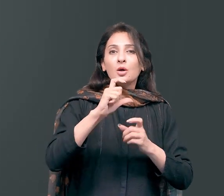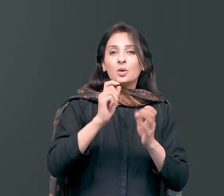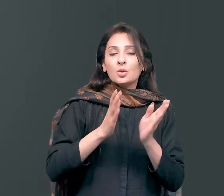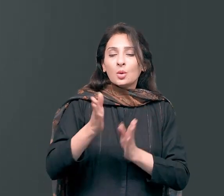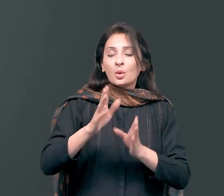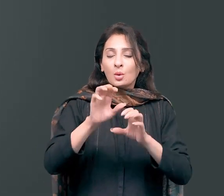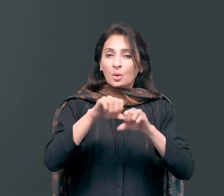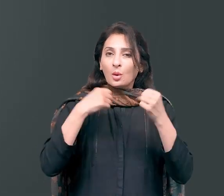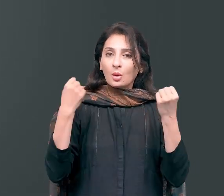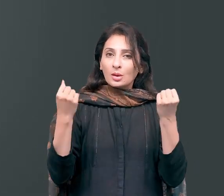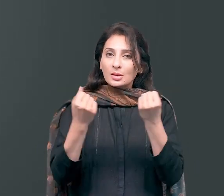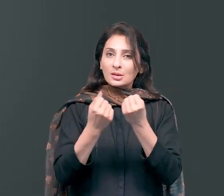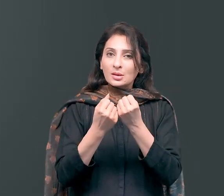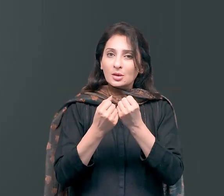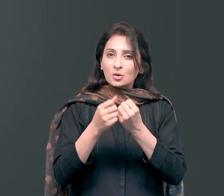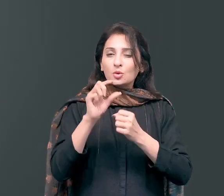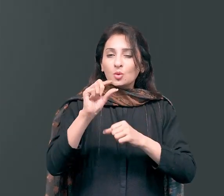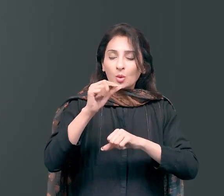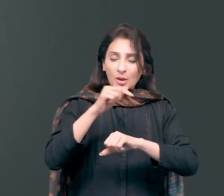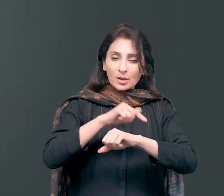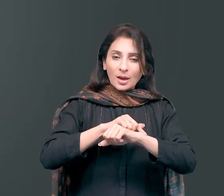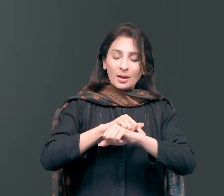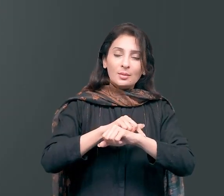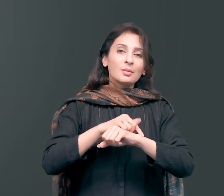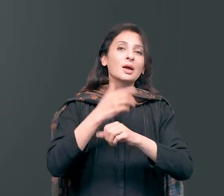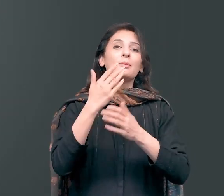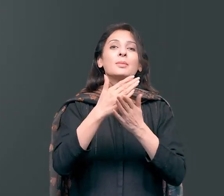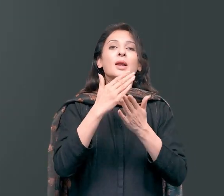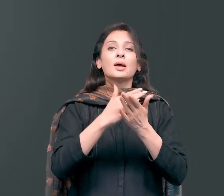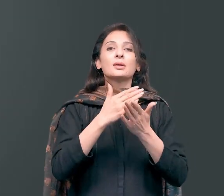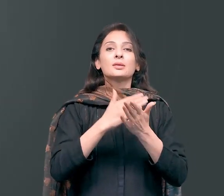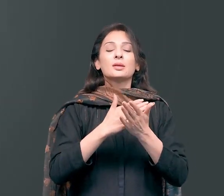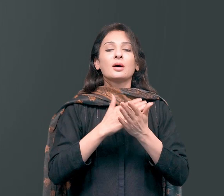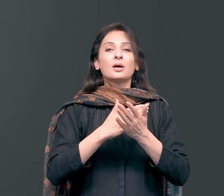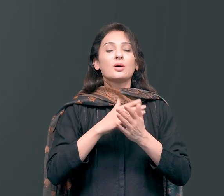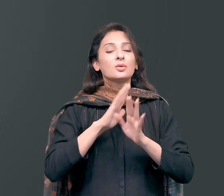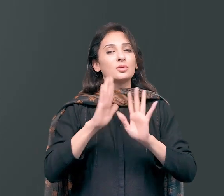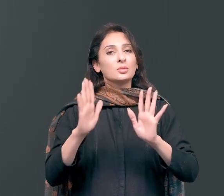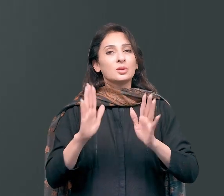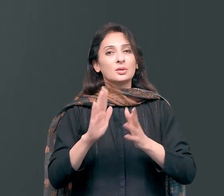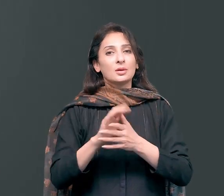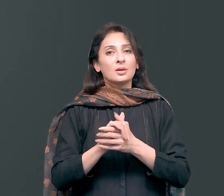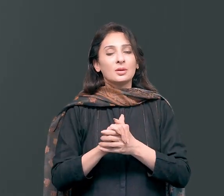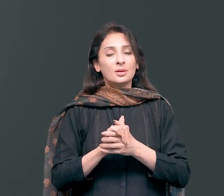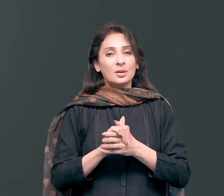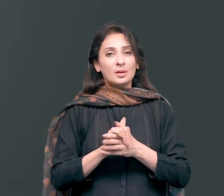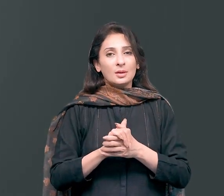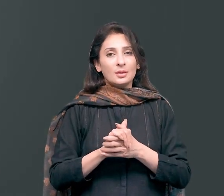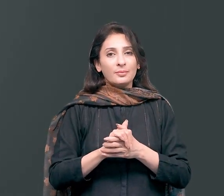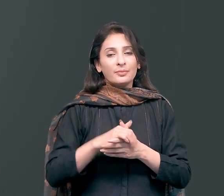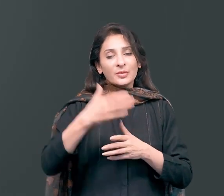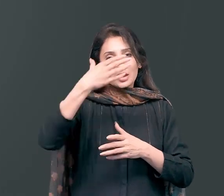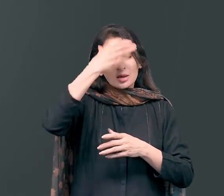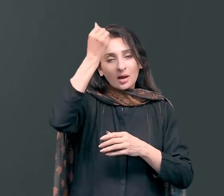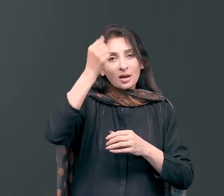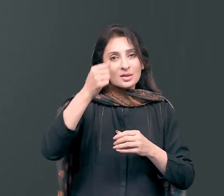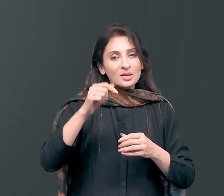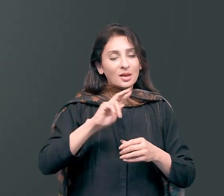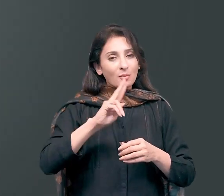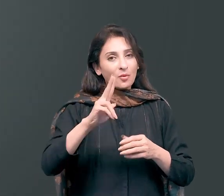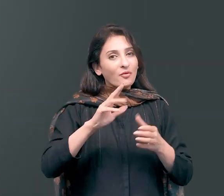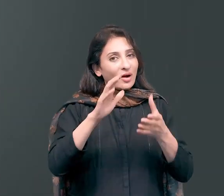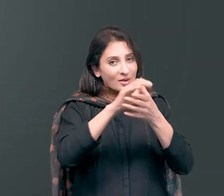ایسے میں جو کانگریس تھی اس نے شارٹ ٹرم جو پلان تھا اسے رد کر دیا۔ جناح سے وعدہ کیا